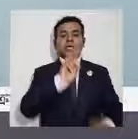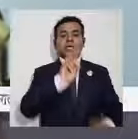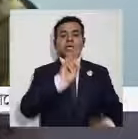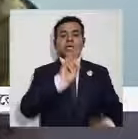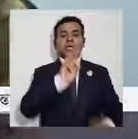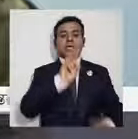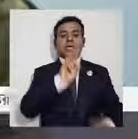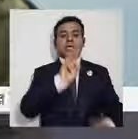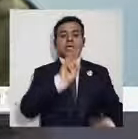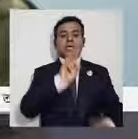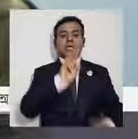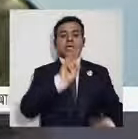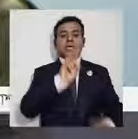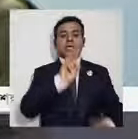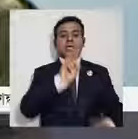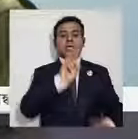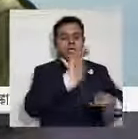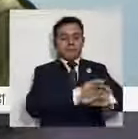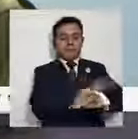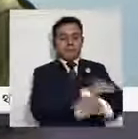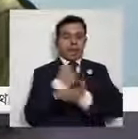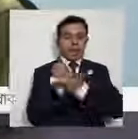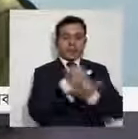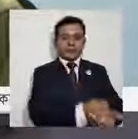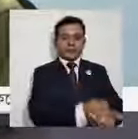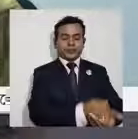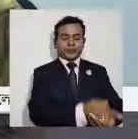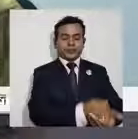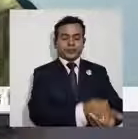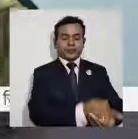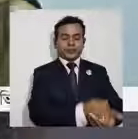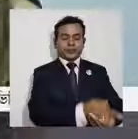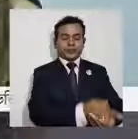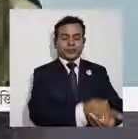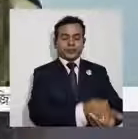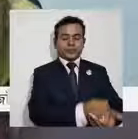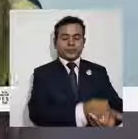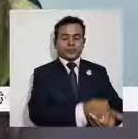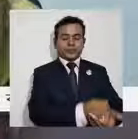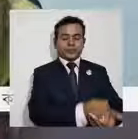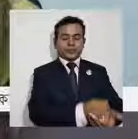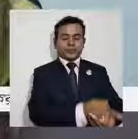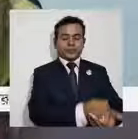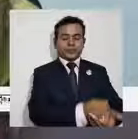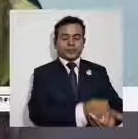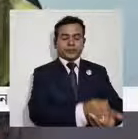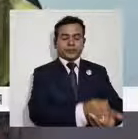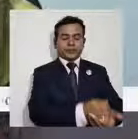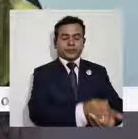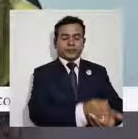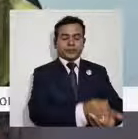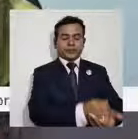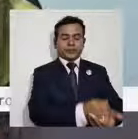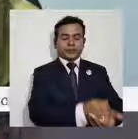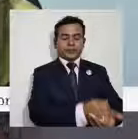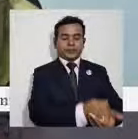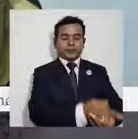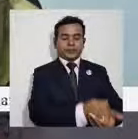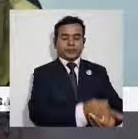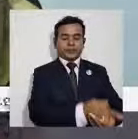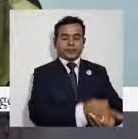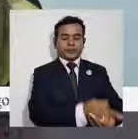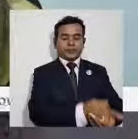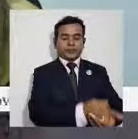www.corona.gov.bd এই ওয়েবসাইটে আমাদের করোনা শনাক্তকরণ লক্ষণ শনাক্তকরণ যে অ্যাপ আছে এর মাধ্যমে এটা ডাউনলোড করে